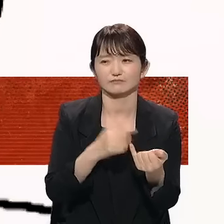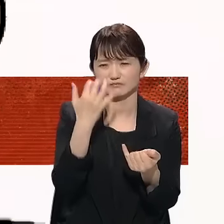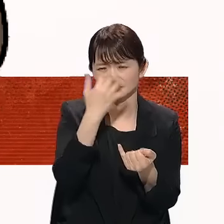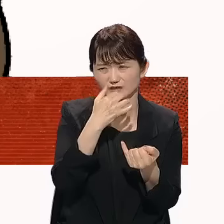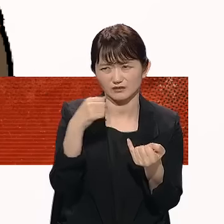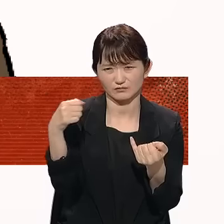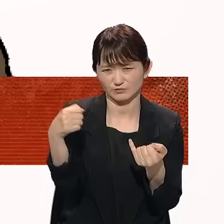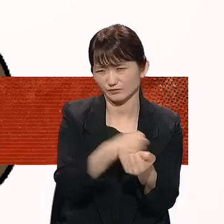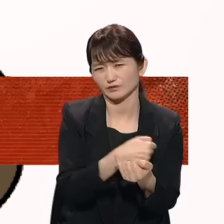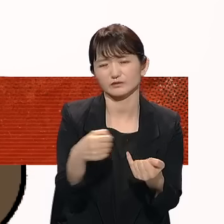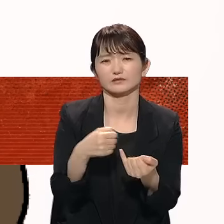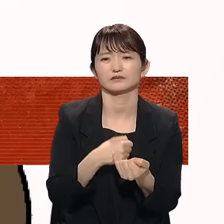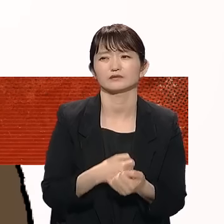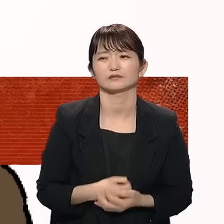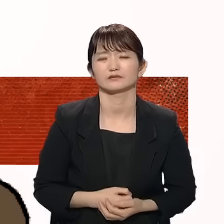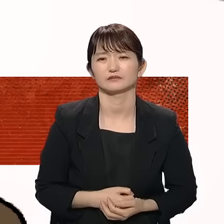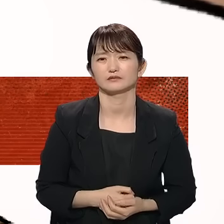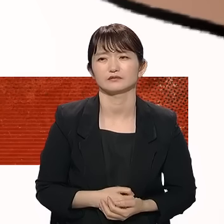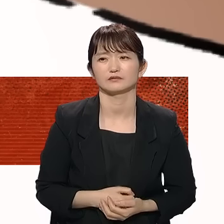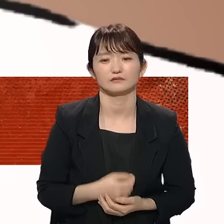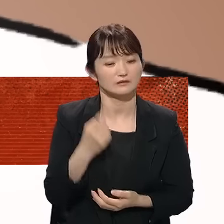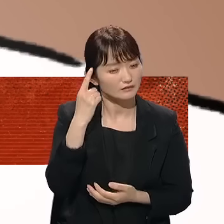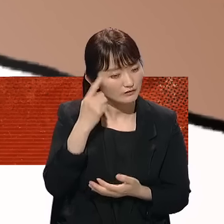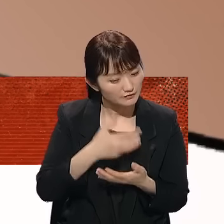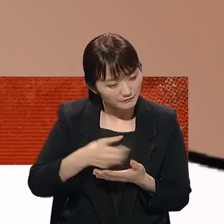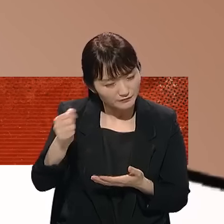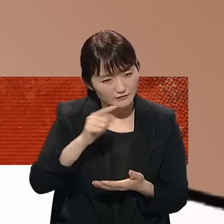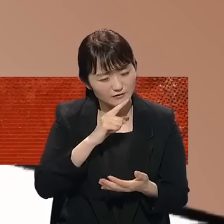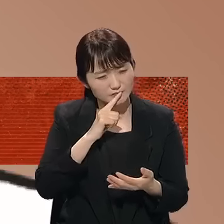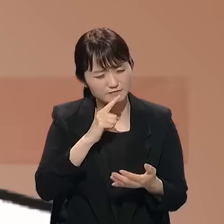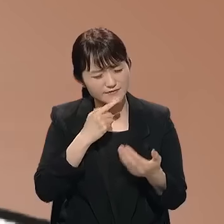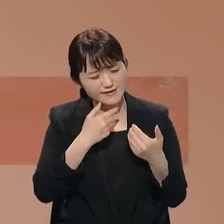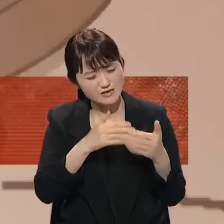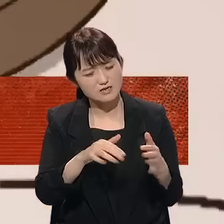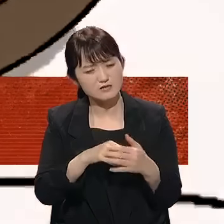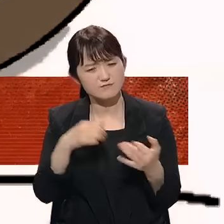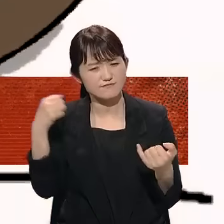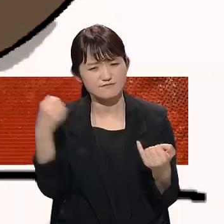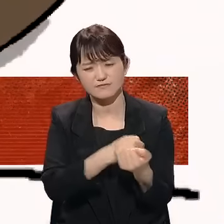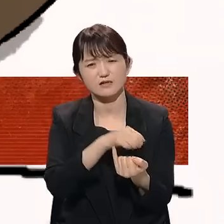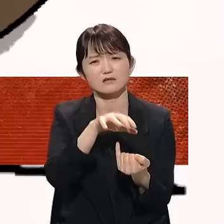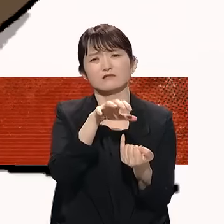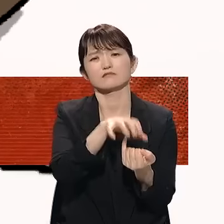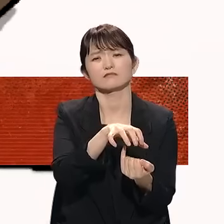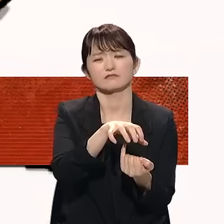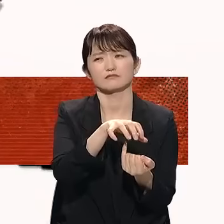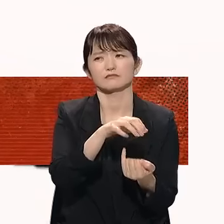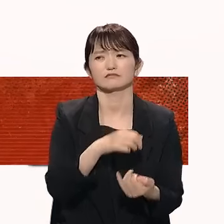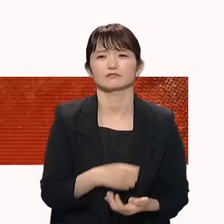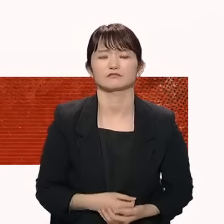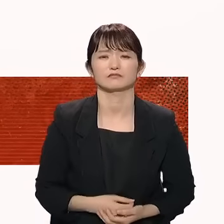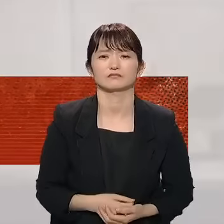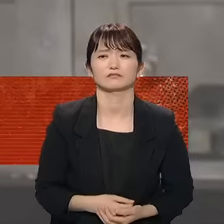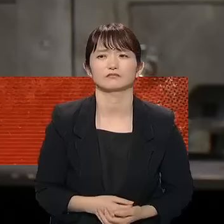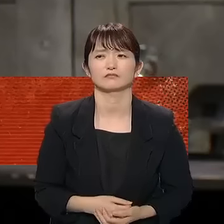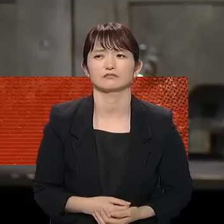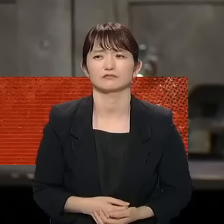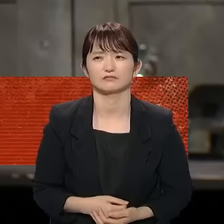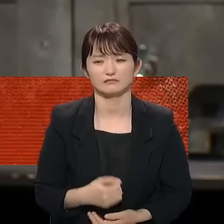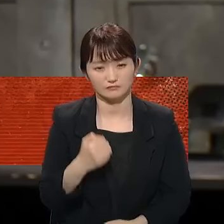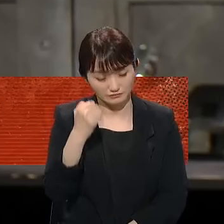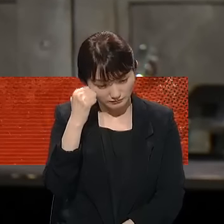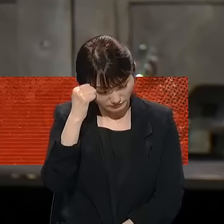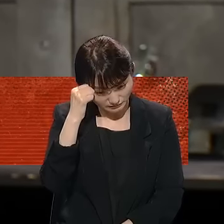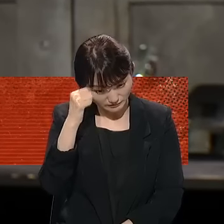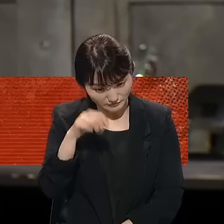성폭행까지 저질렀습니다. 그 다음에 휴대전화도 뺏고 폭행의 욕설에 감금 상태에 있다시피 했었는데 숙박업소에서